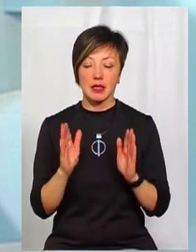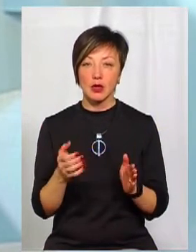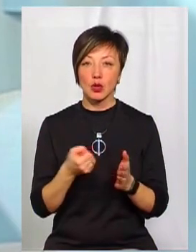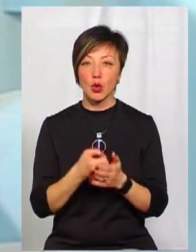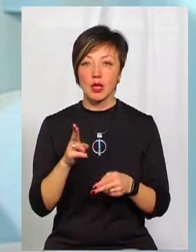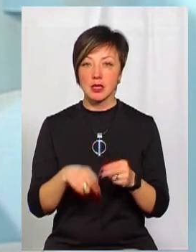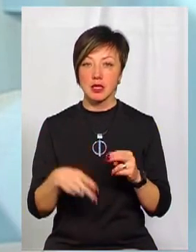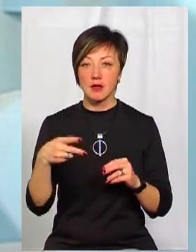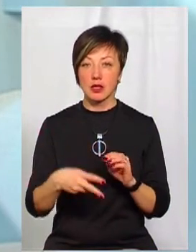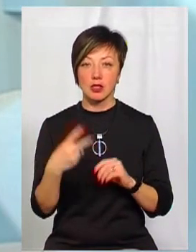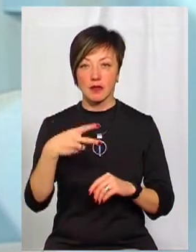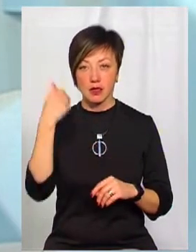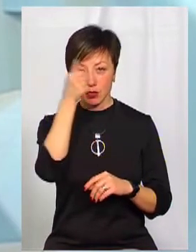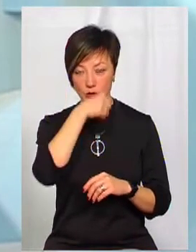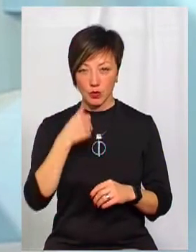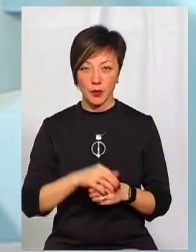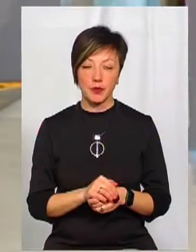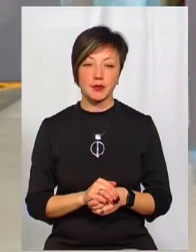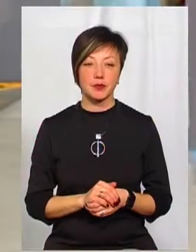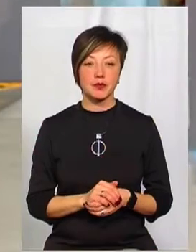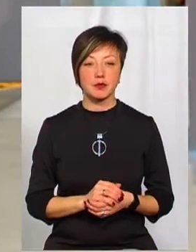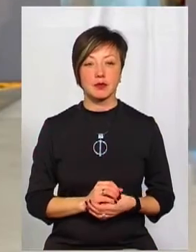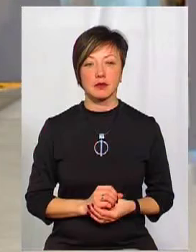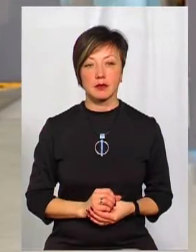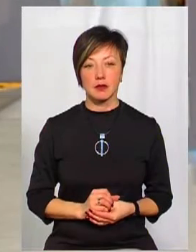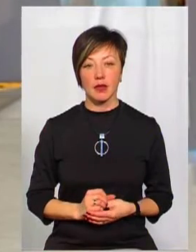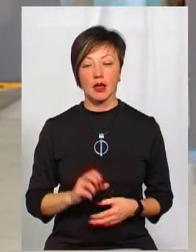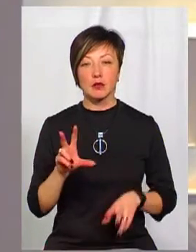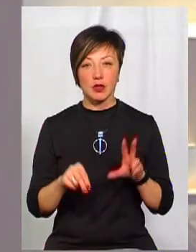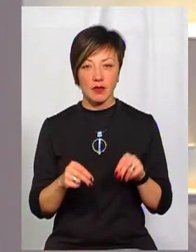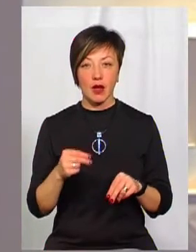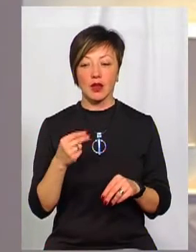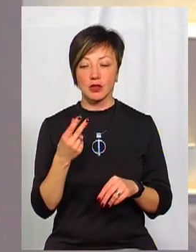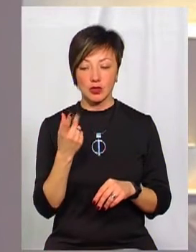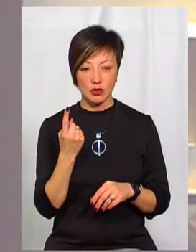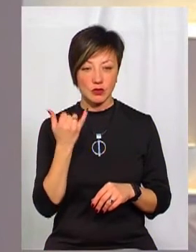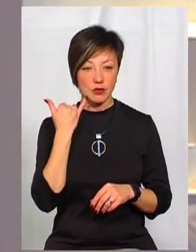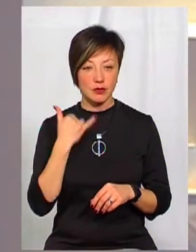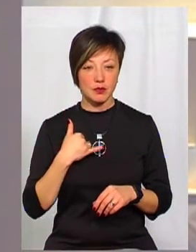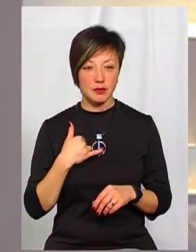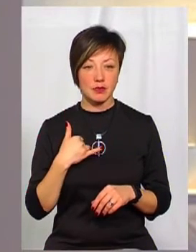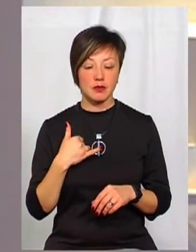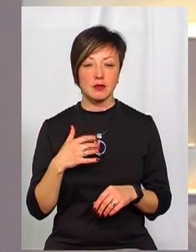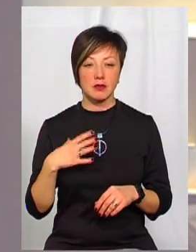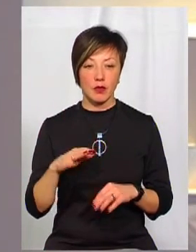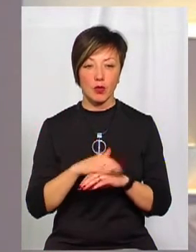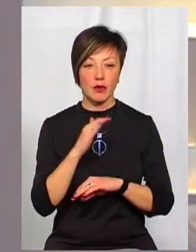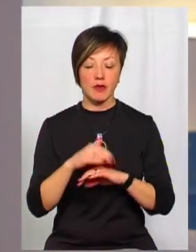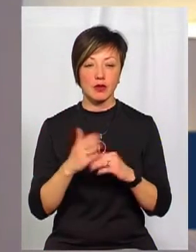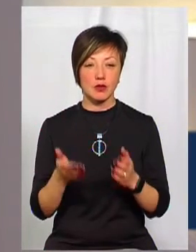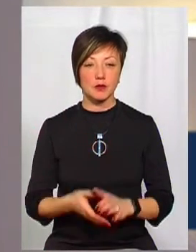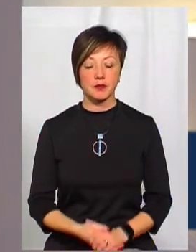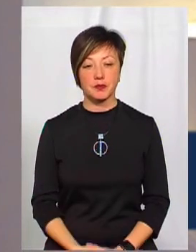тільки до кінця 2020 року. І дякую. Сподіваюсь, дочекався наш глядач. Добрий